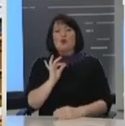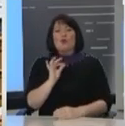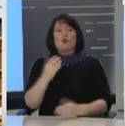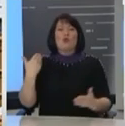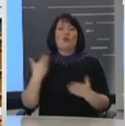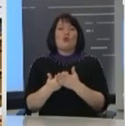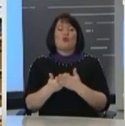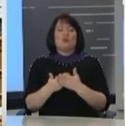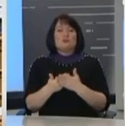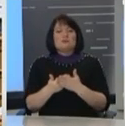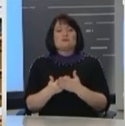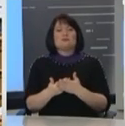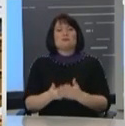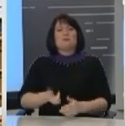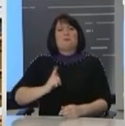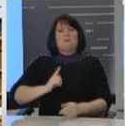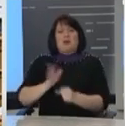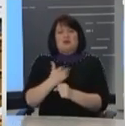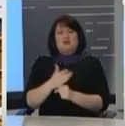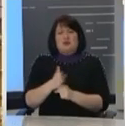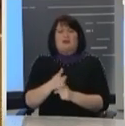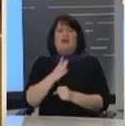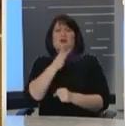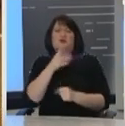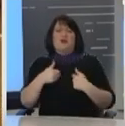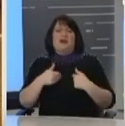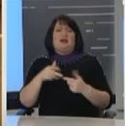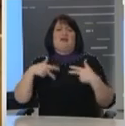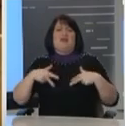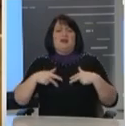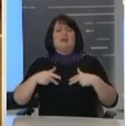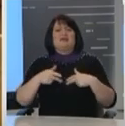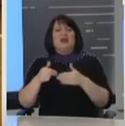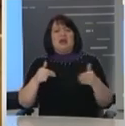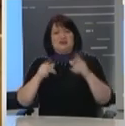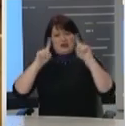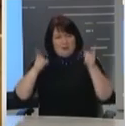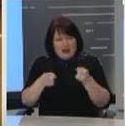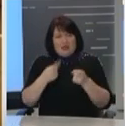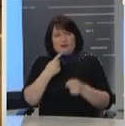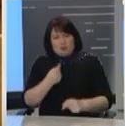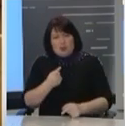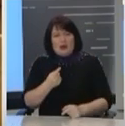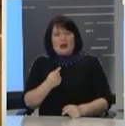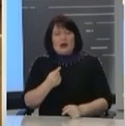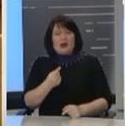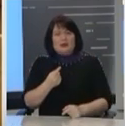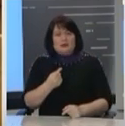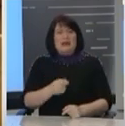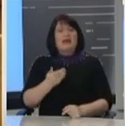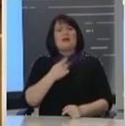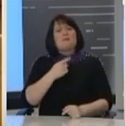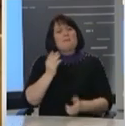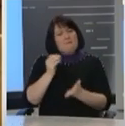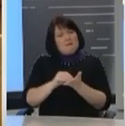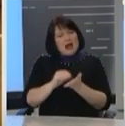αυτός ο διακαής πόθος της καταστροφής, της παρένθεσης και της παλινόρθωσης του παλιού